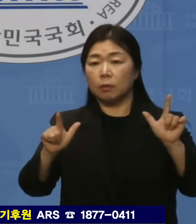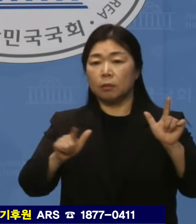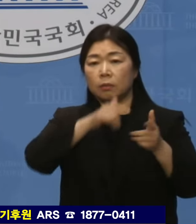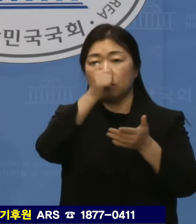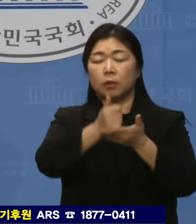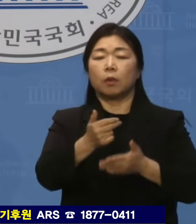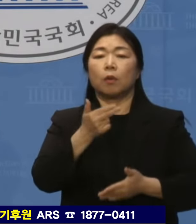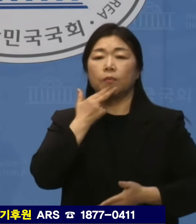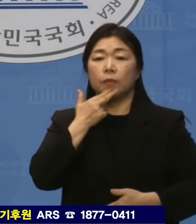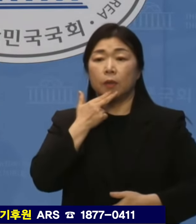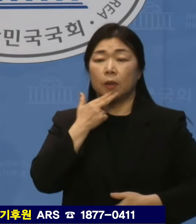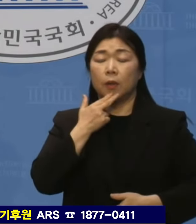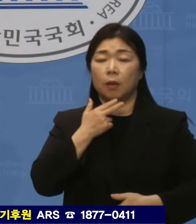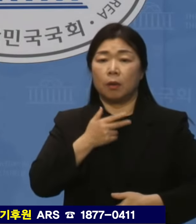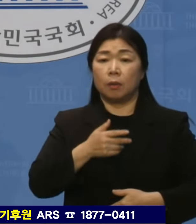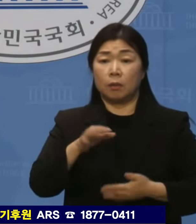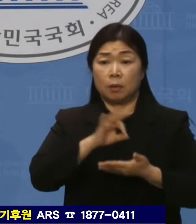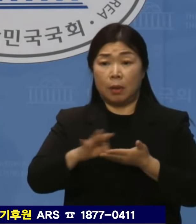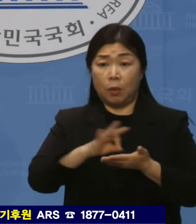삼았습니다.